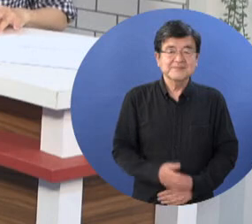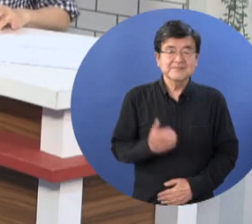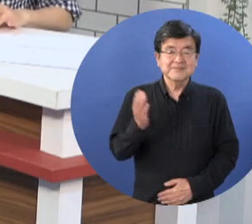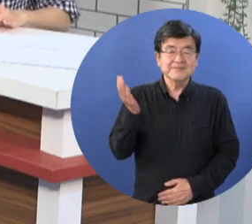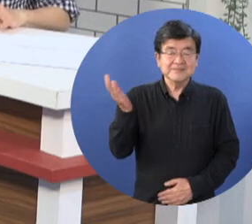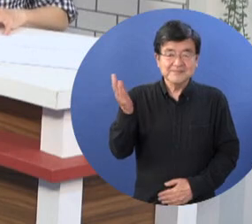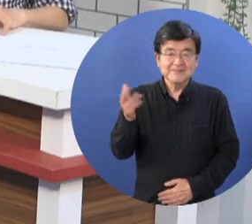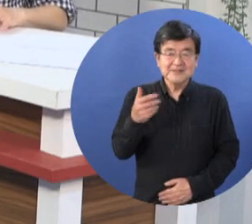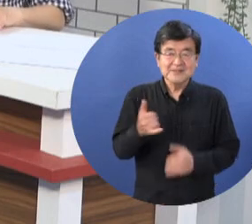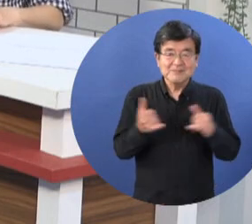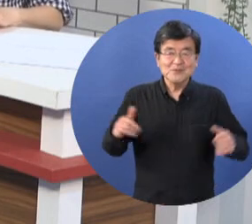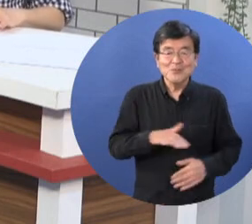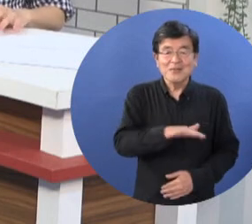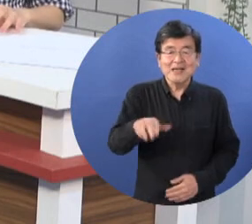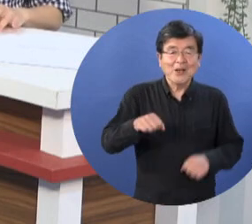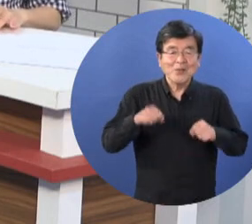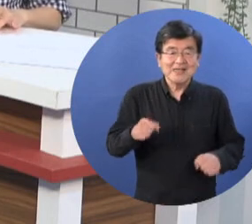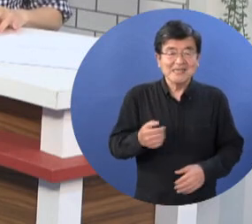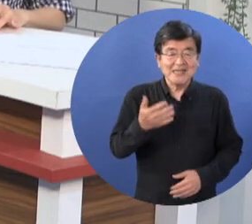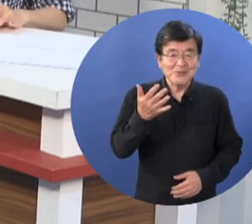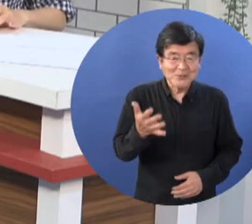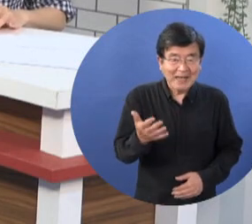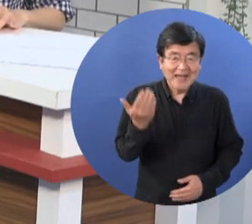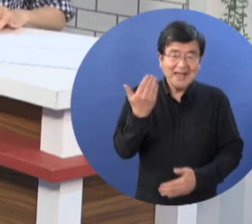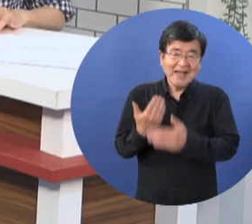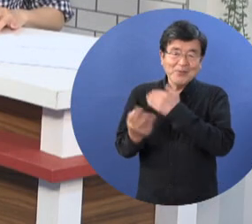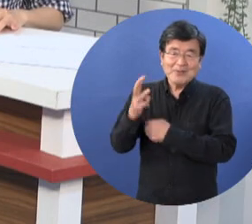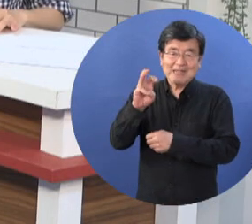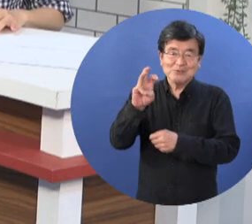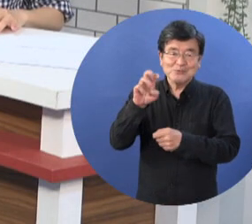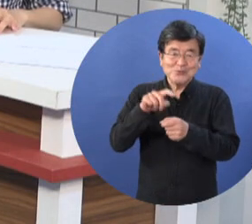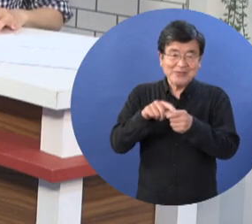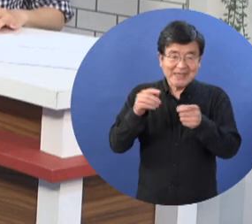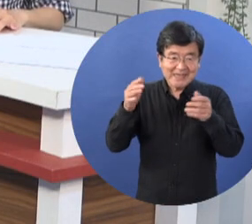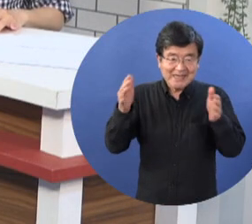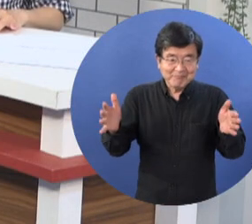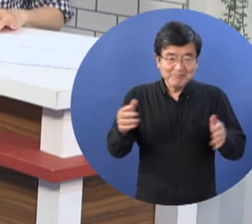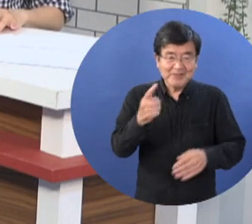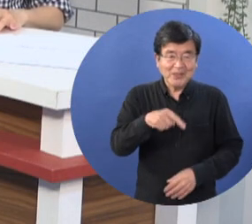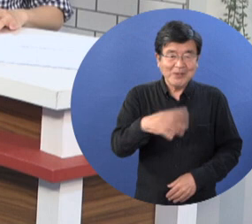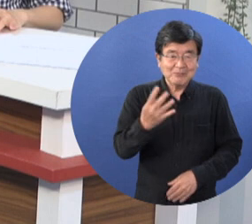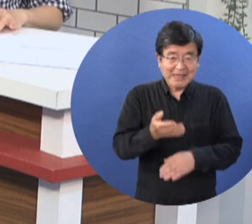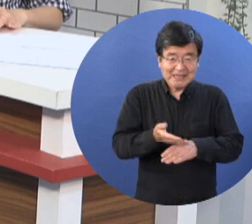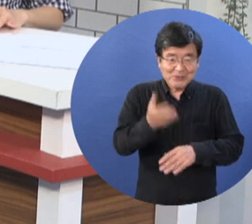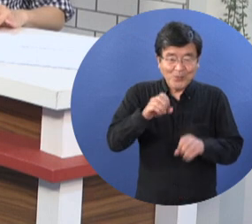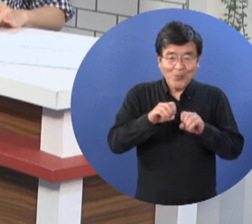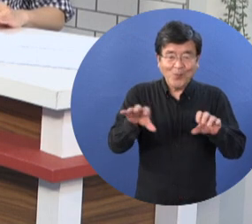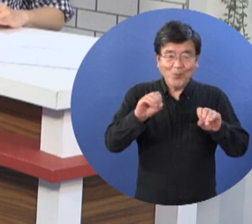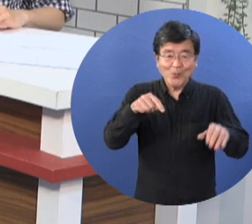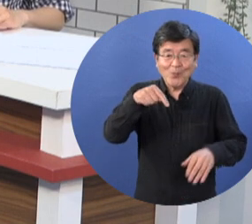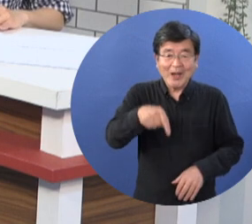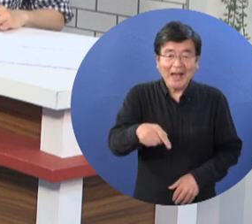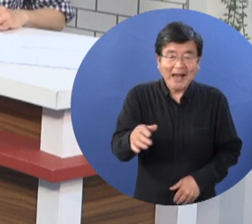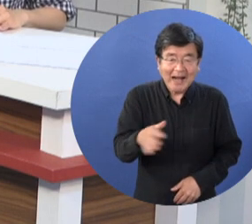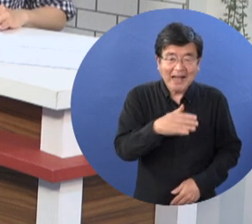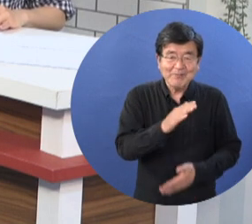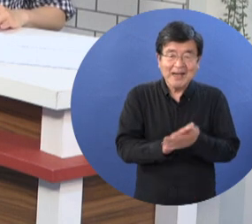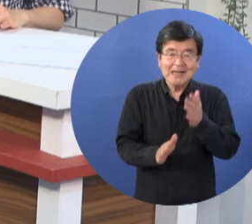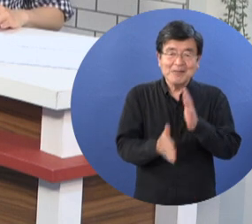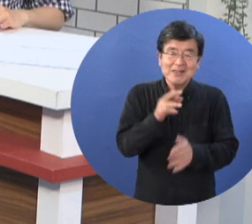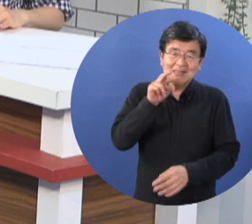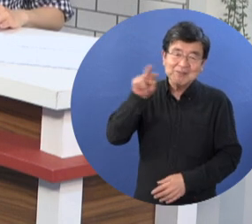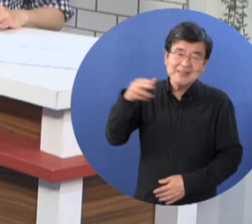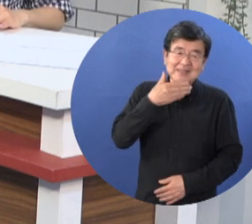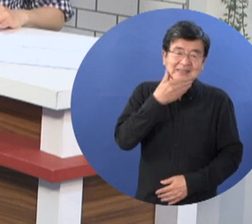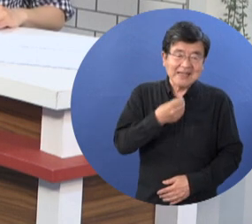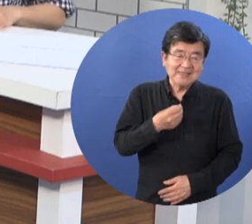このコーナーはお元気ですか市民の皆さん、過去30年間1400回以上の放送の中から今改